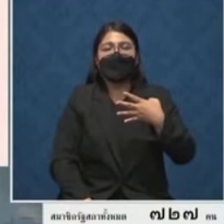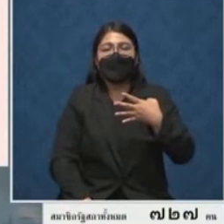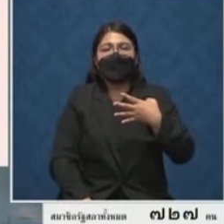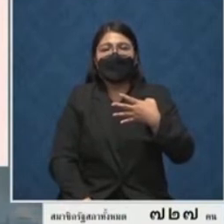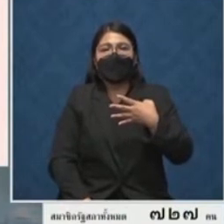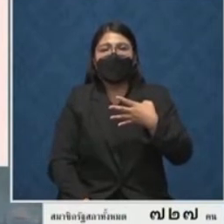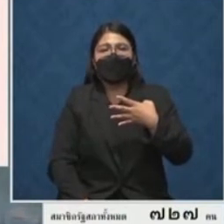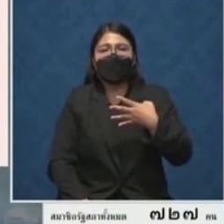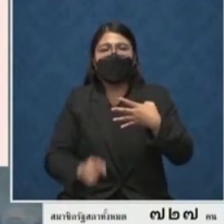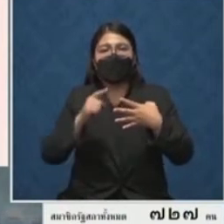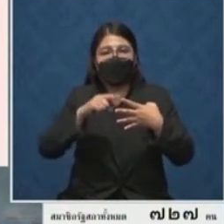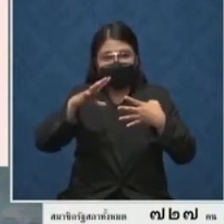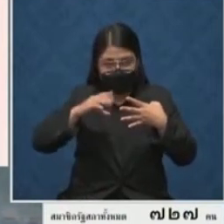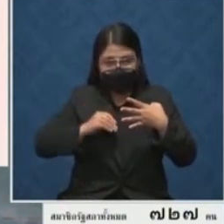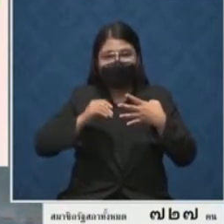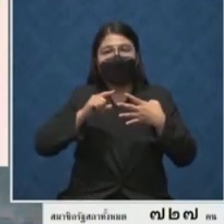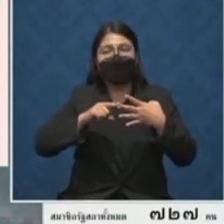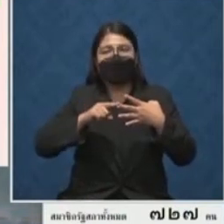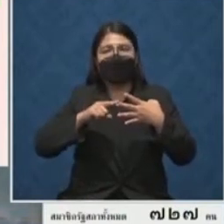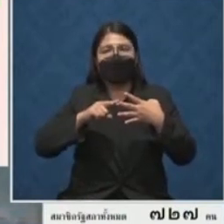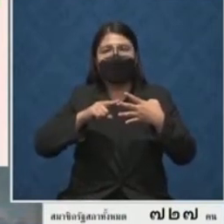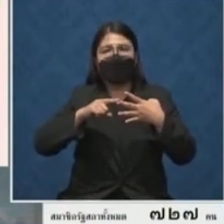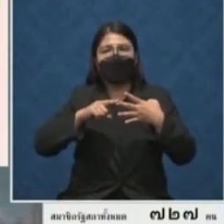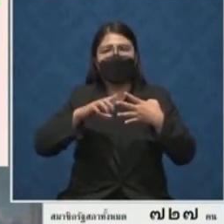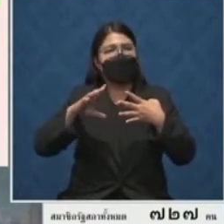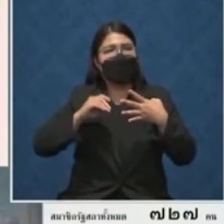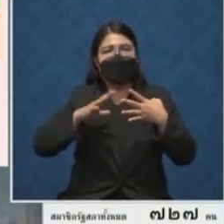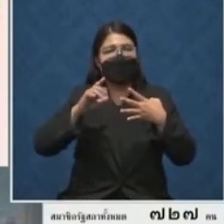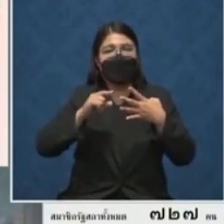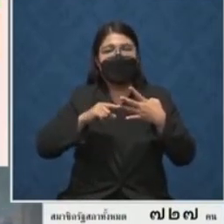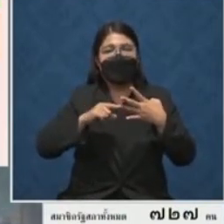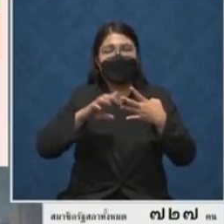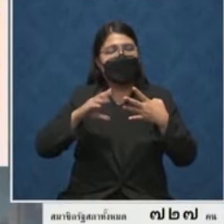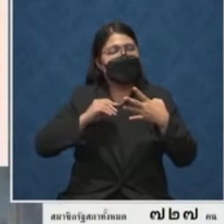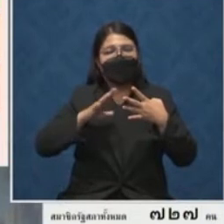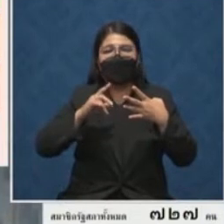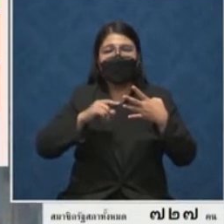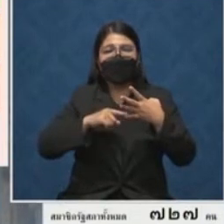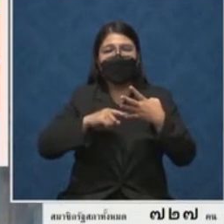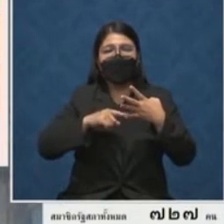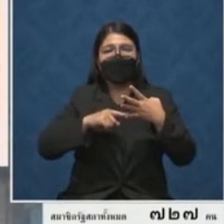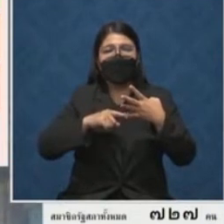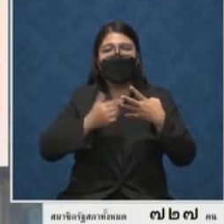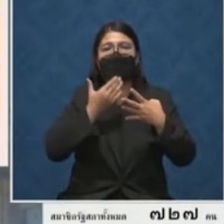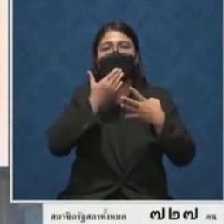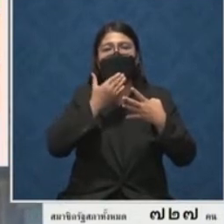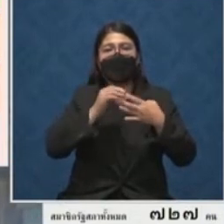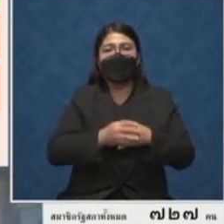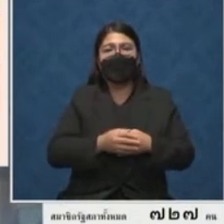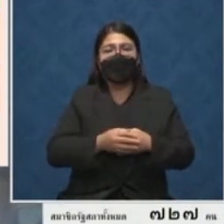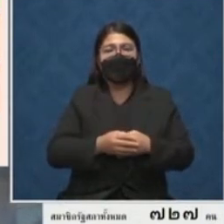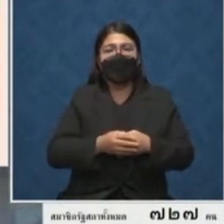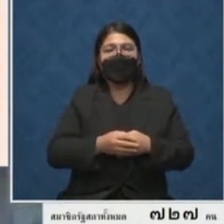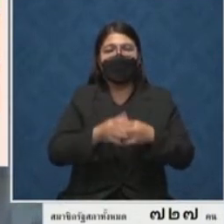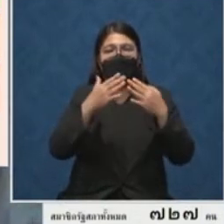หนึ่งรับหลักการสองไม่รับหลักการสามไม่รับหลักการสี่งดออกเสียงครับ 80